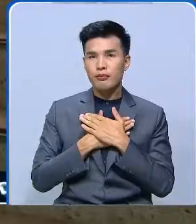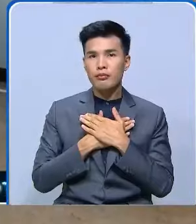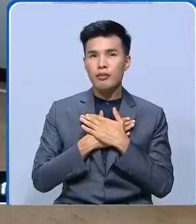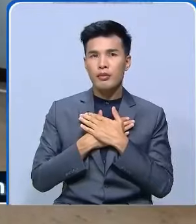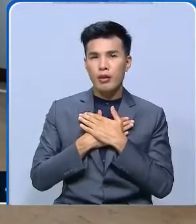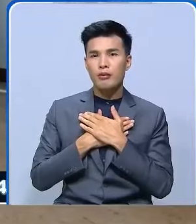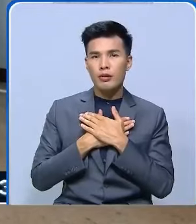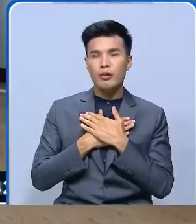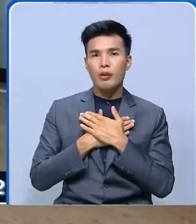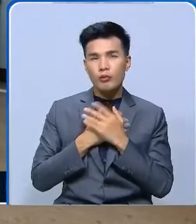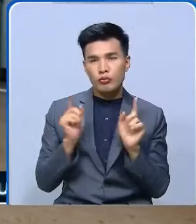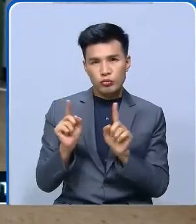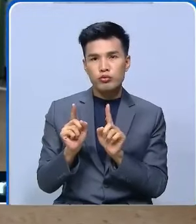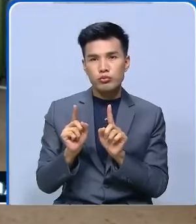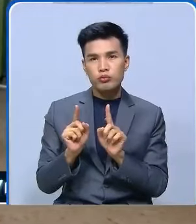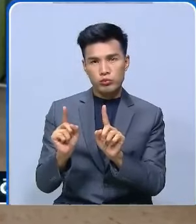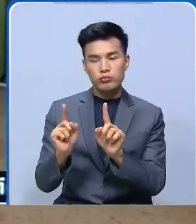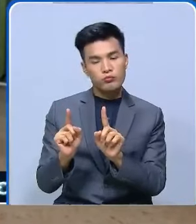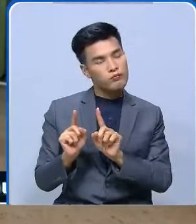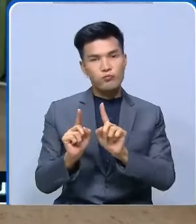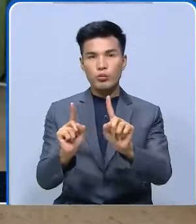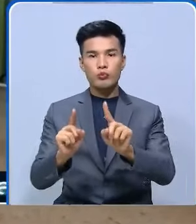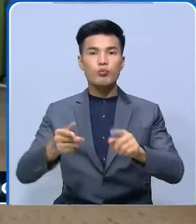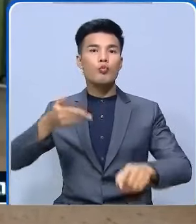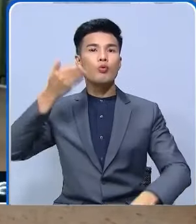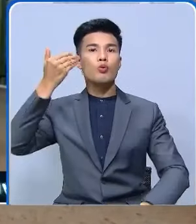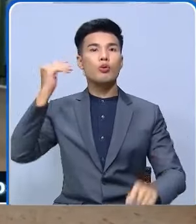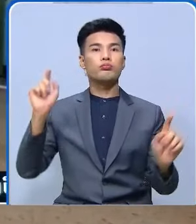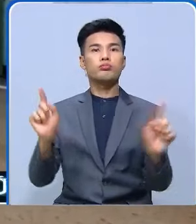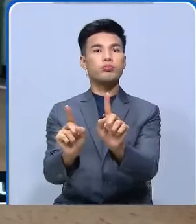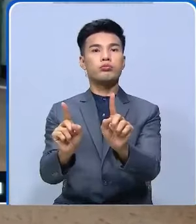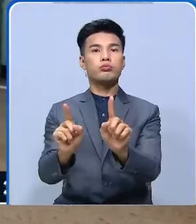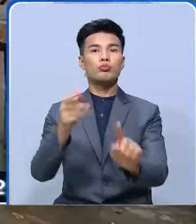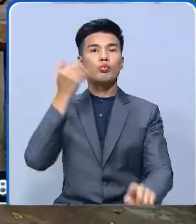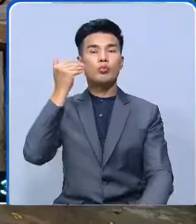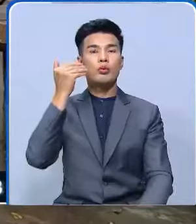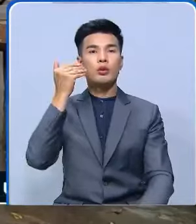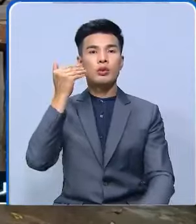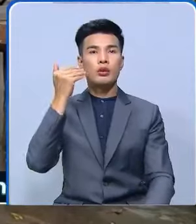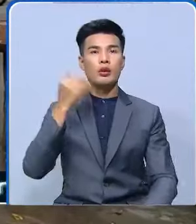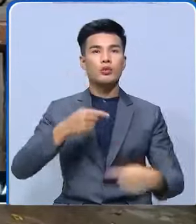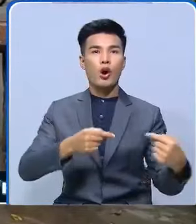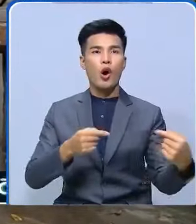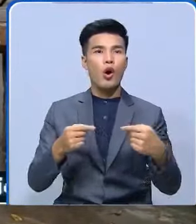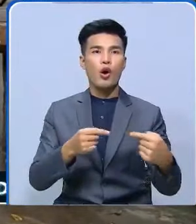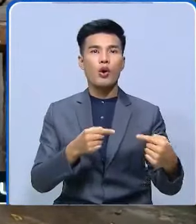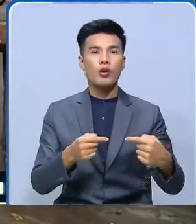ไม่ยอมเลยยืนยันที่จะขอเปิดตัวขอเป็นเมียอีกคนนึงได้ไห ม ก็เลยมีปากเสียงทะเลาะกันอย่างรุนแรง